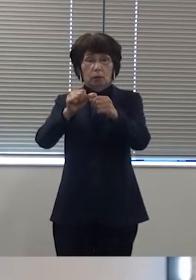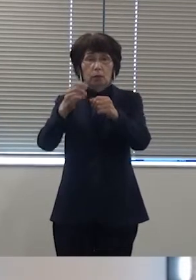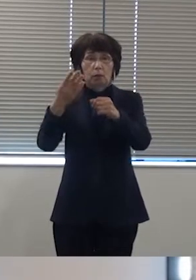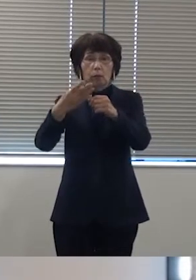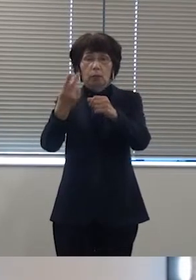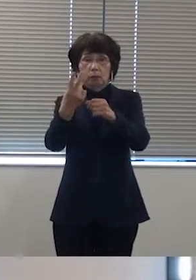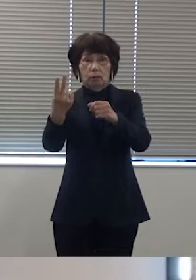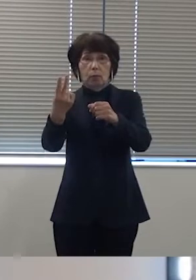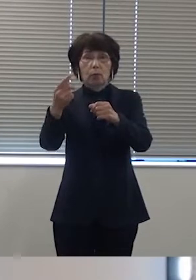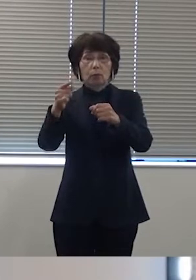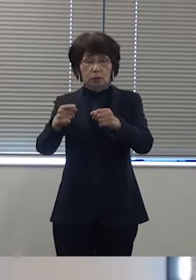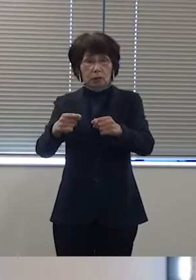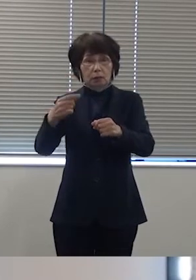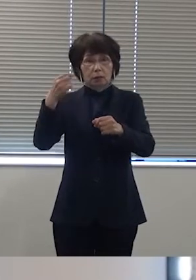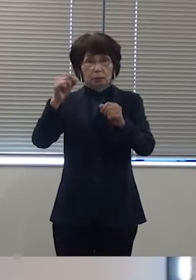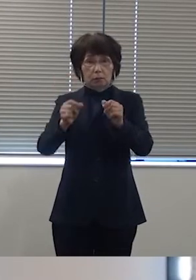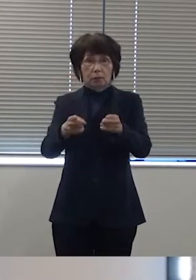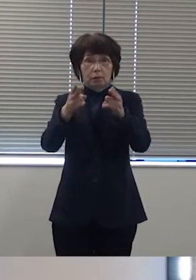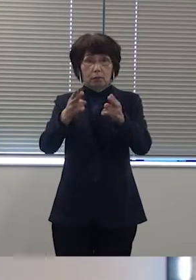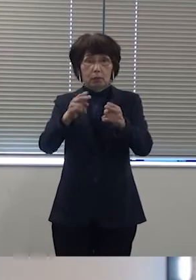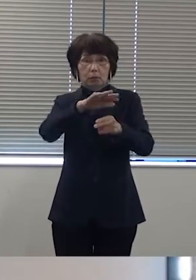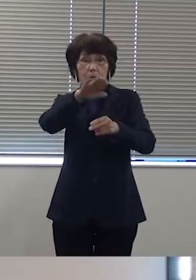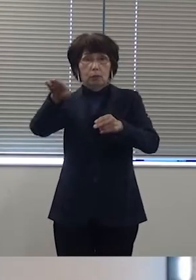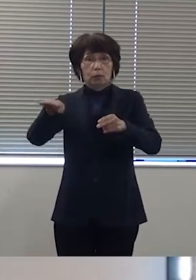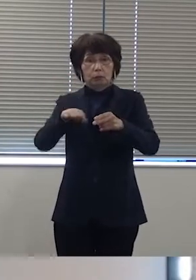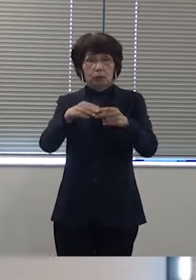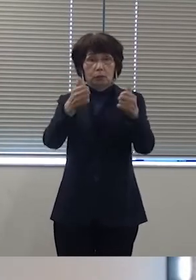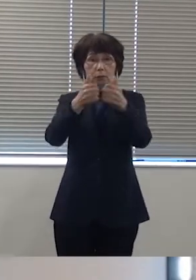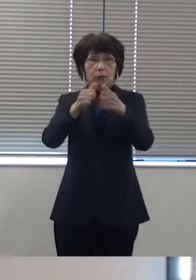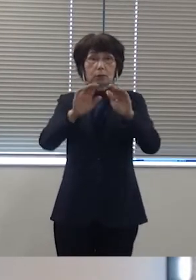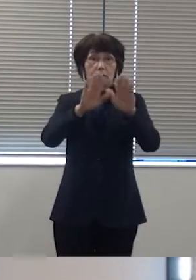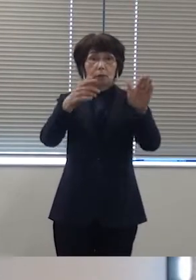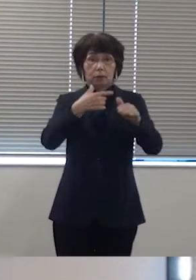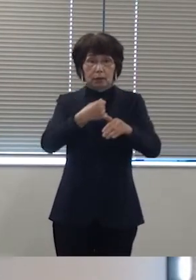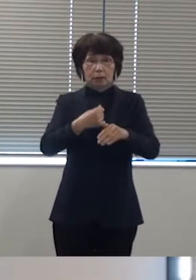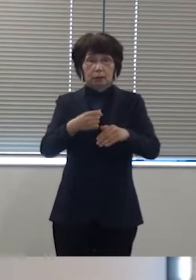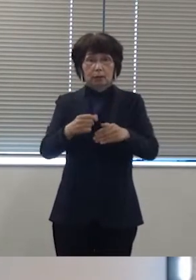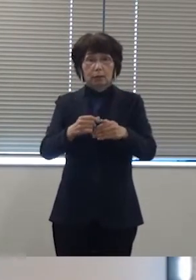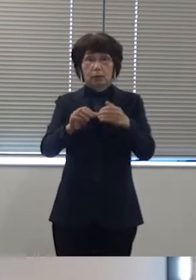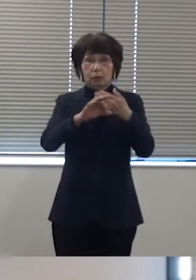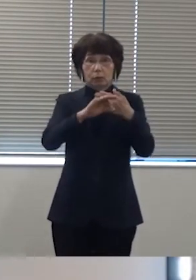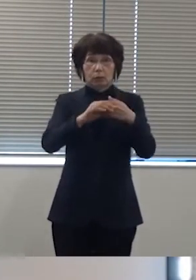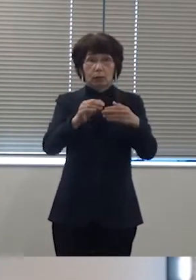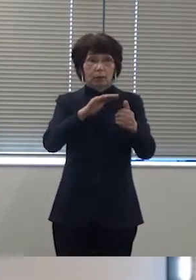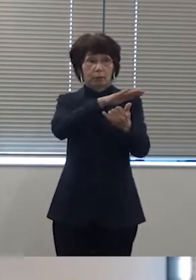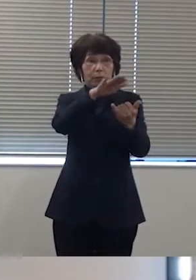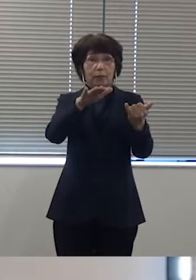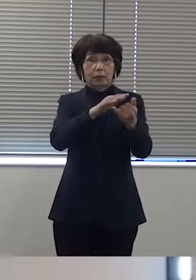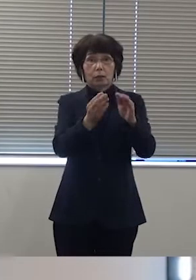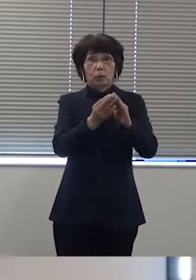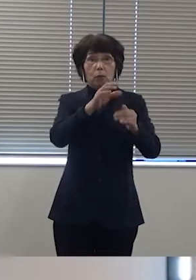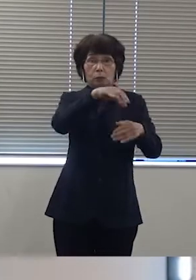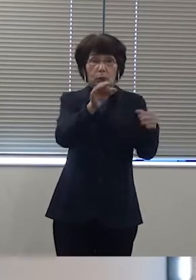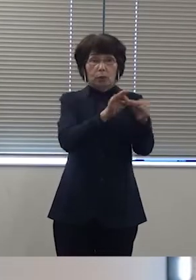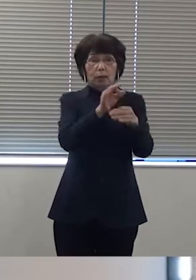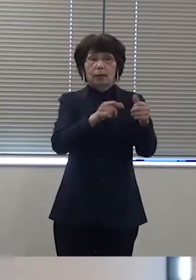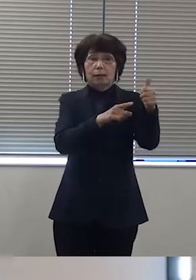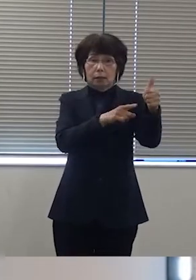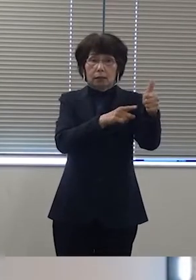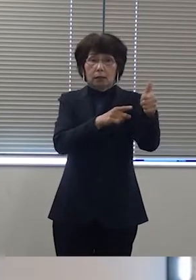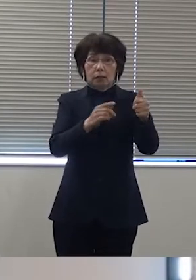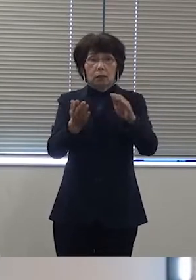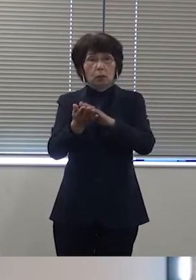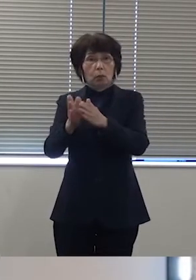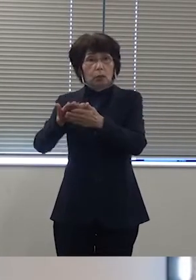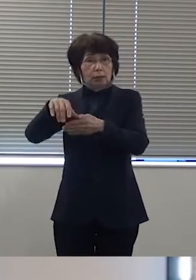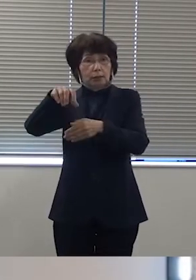ば民間保育所の経営者の方とか、それから幼稚園はまた別の団体なので、民間の幼稚園の団体の方とか、